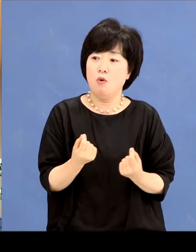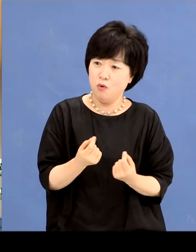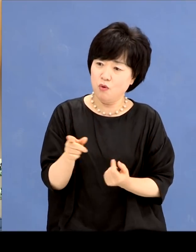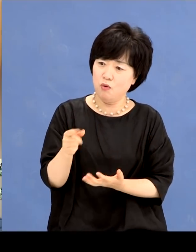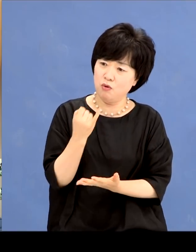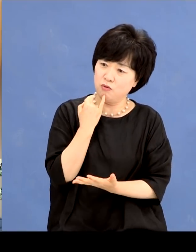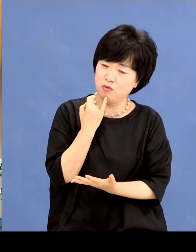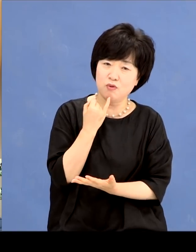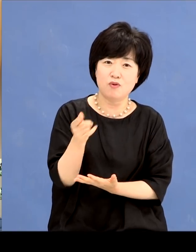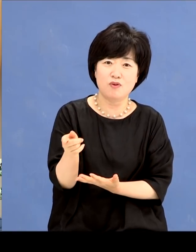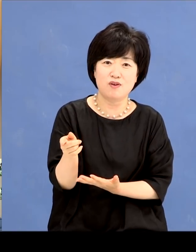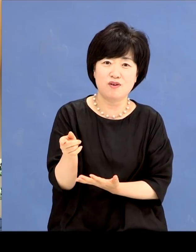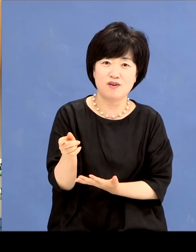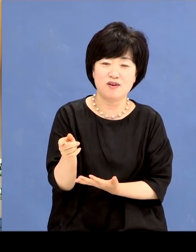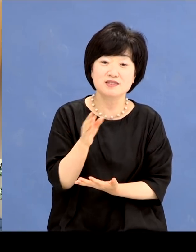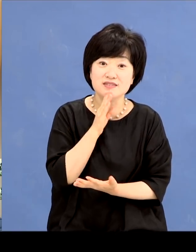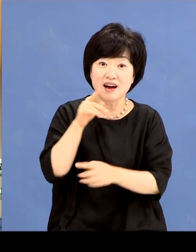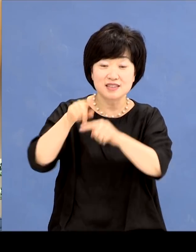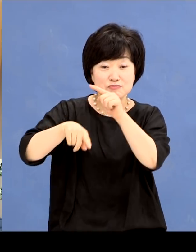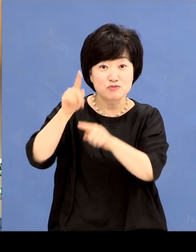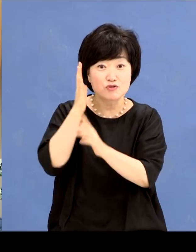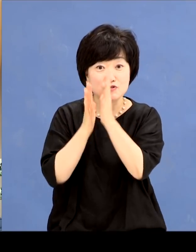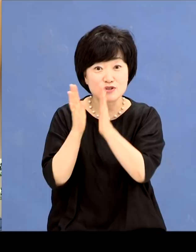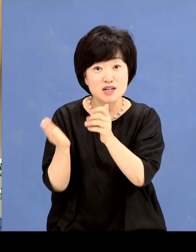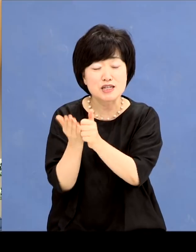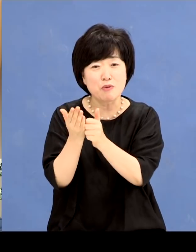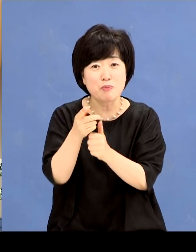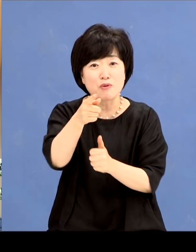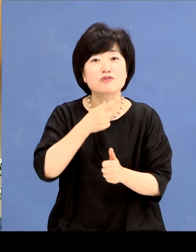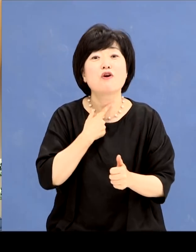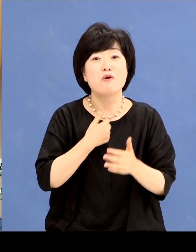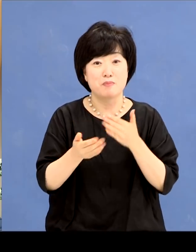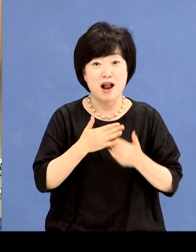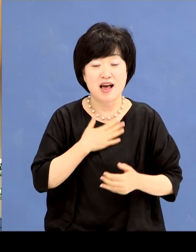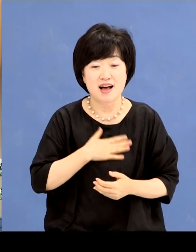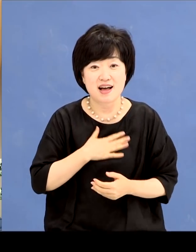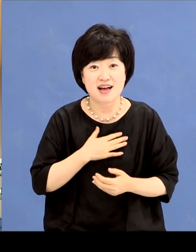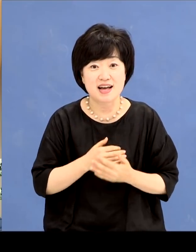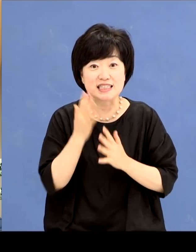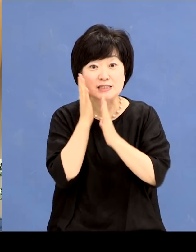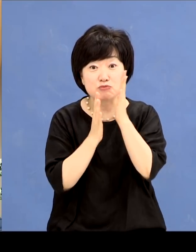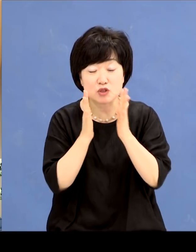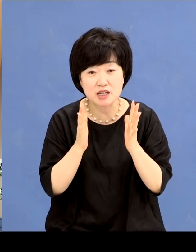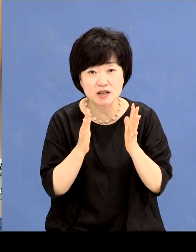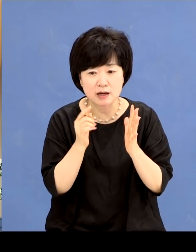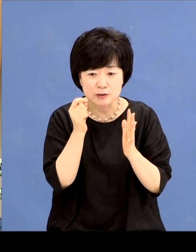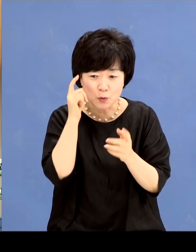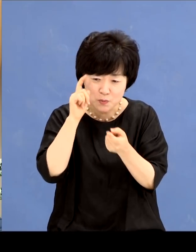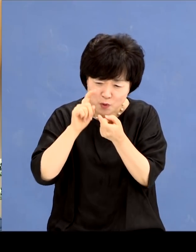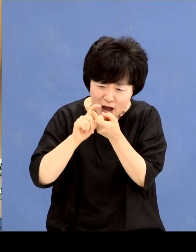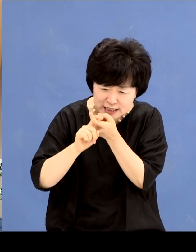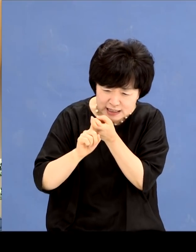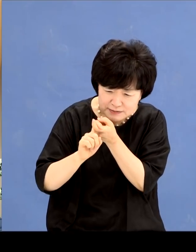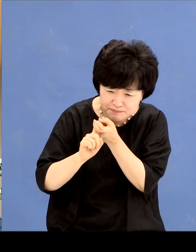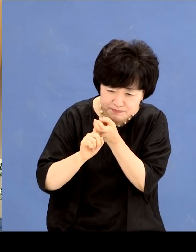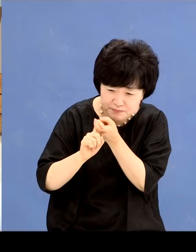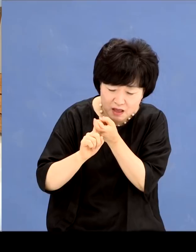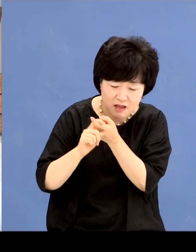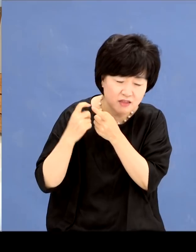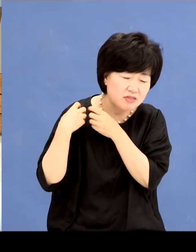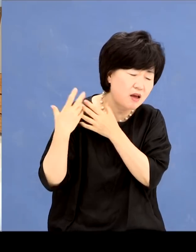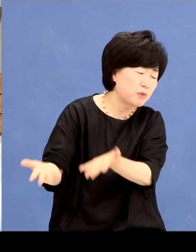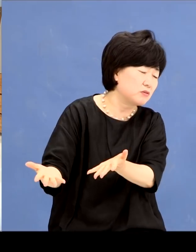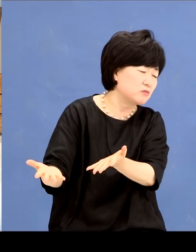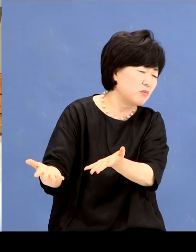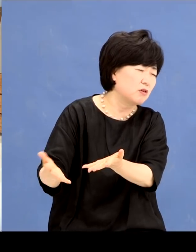그래서 이게 사실일까? 그래서 우리가 식물을 키워보신 분들은 아시겠지만 식물이요 조금만 관심을 두지 않으면 금방